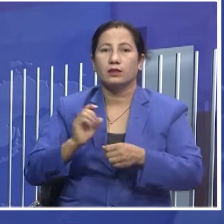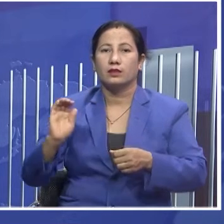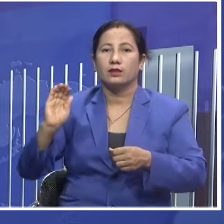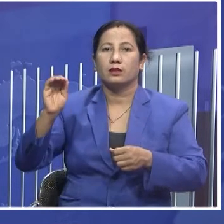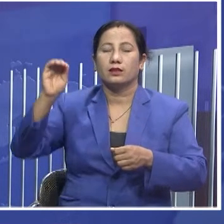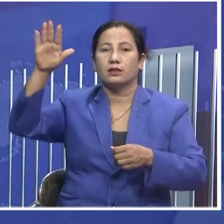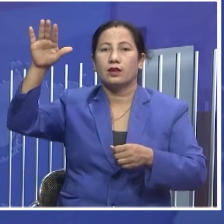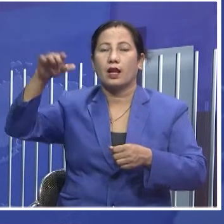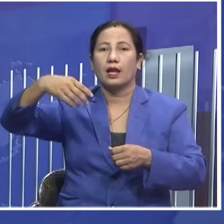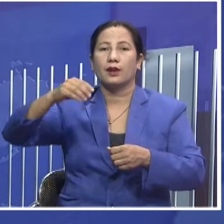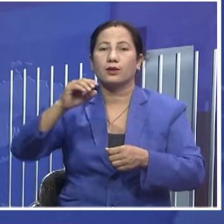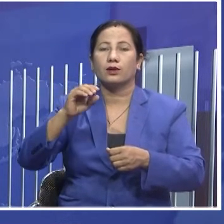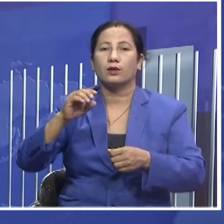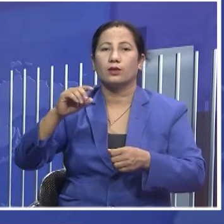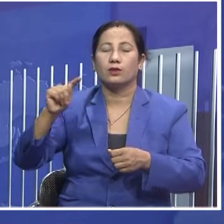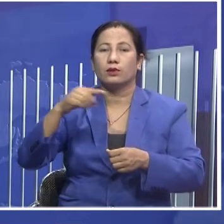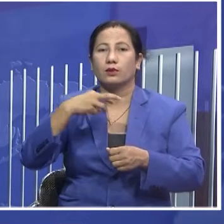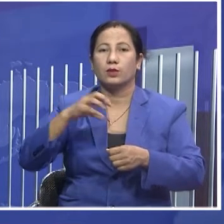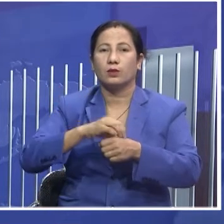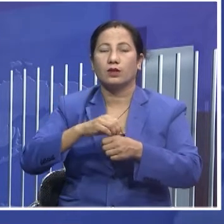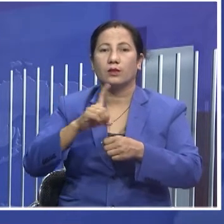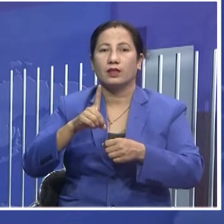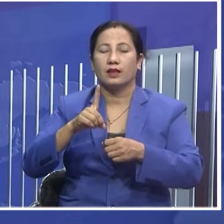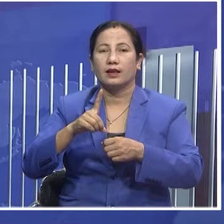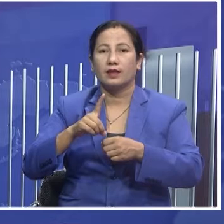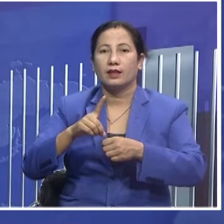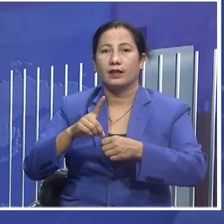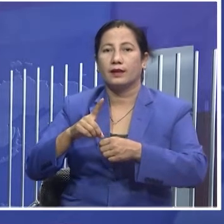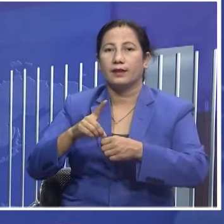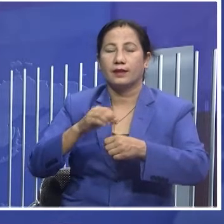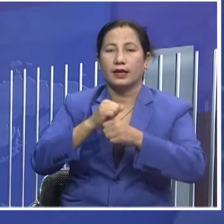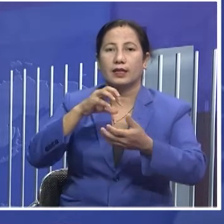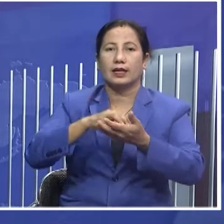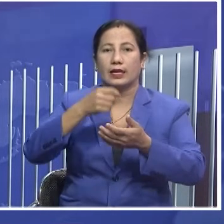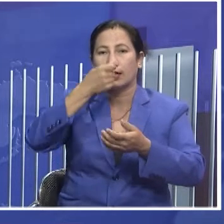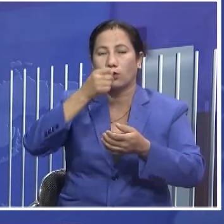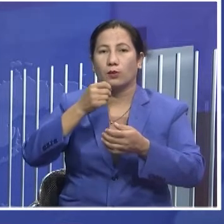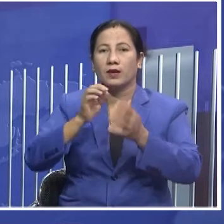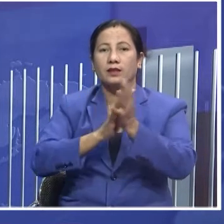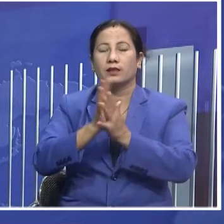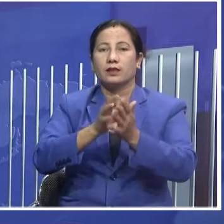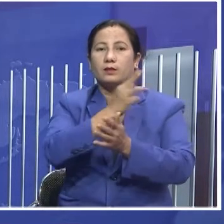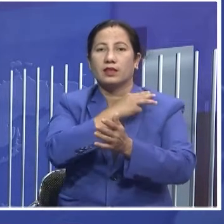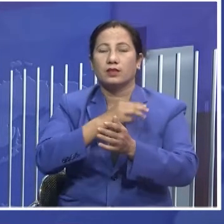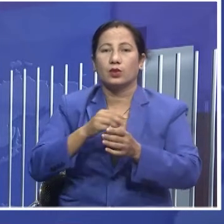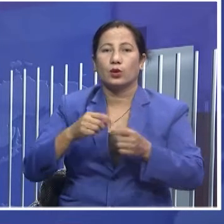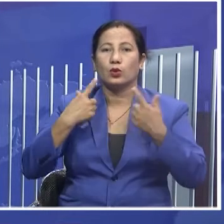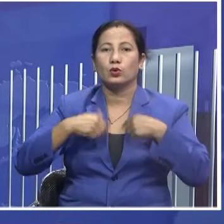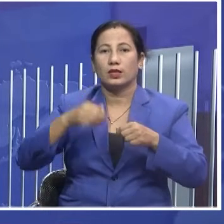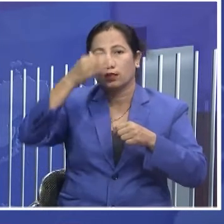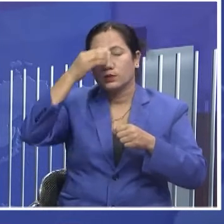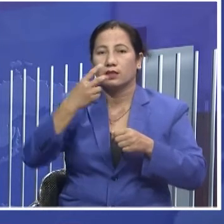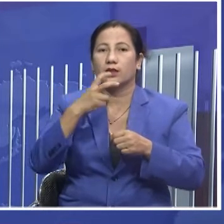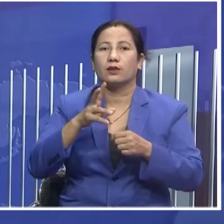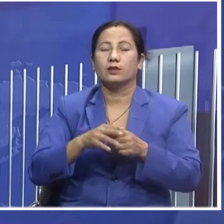सल्यानको बनगाड कुपिन्डे नगरपालिका वडा नम्बर 1 देवस्थल घाटगाउँमा बस्दै आएका लोपोन्मुख राउटे समुदायका मानिसमा स्वास्थ्य समस्या देखिएको